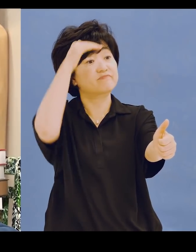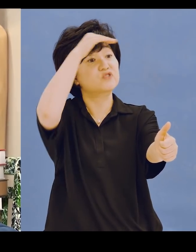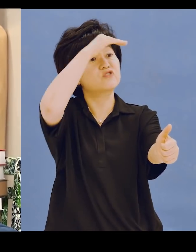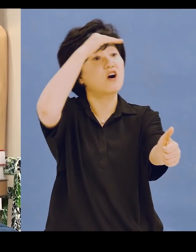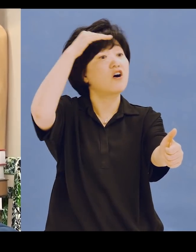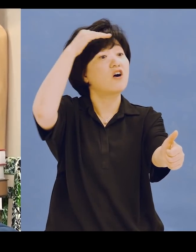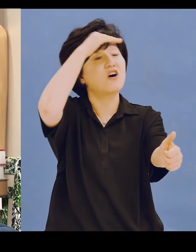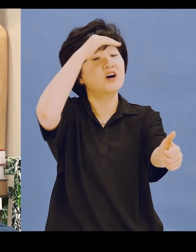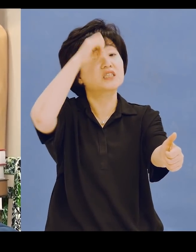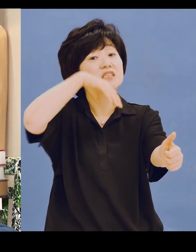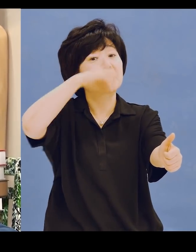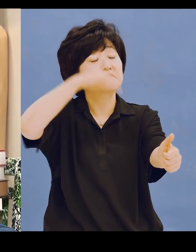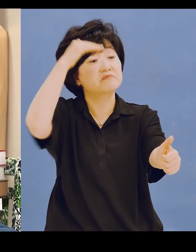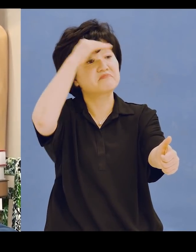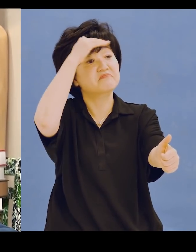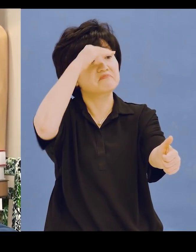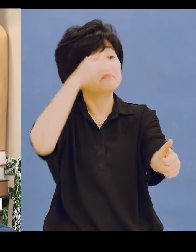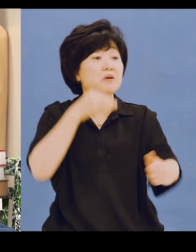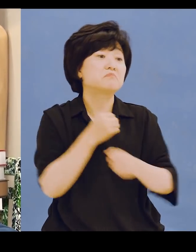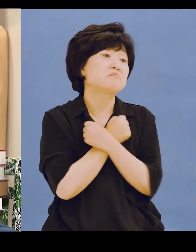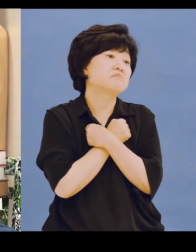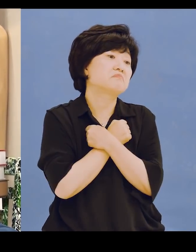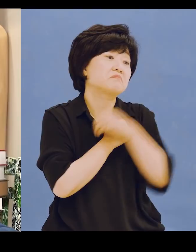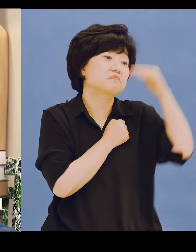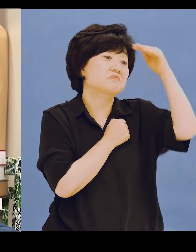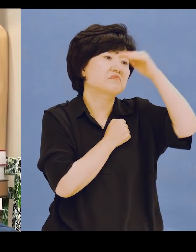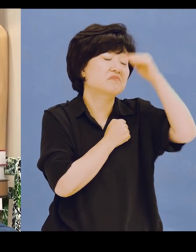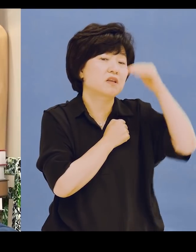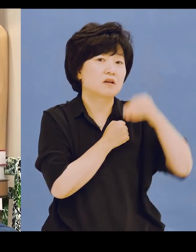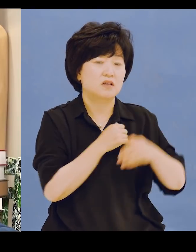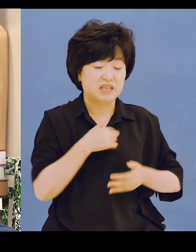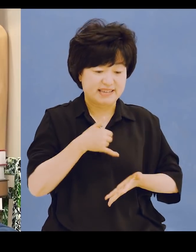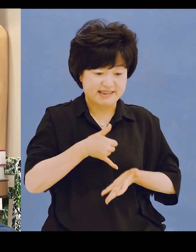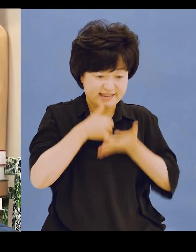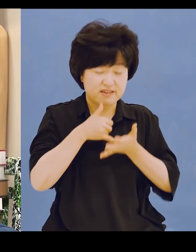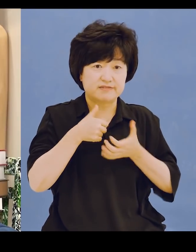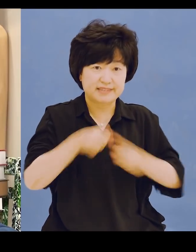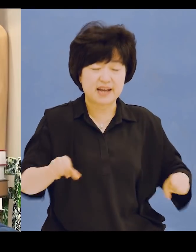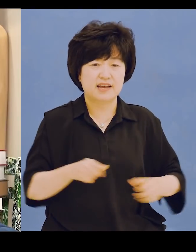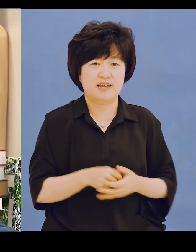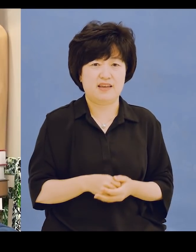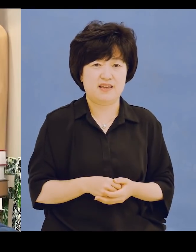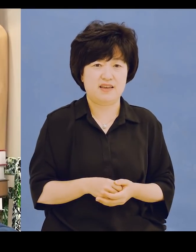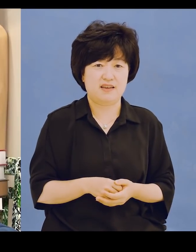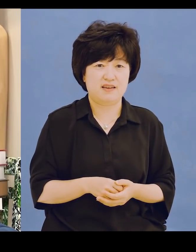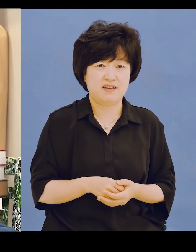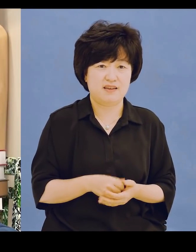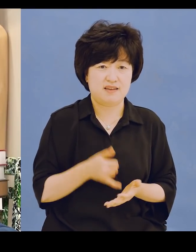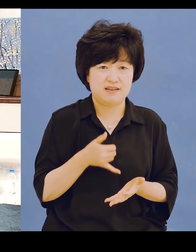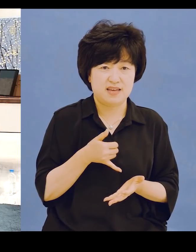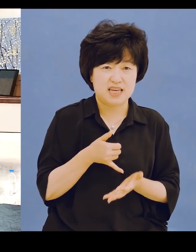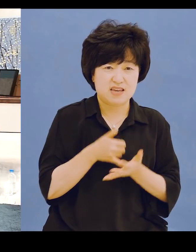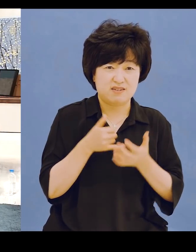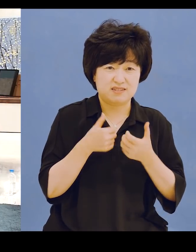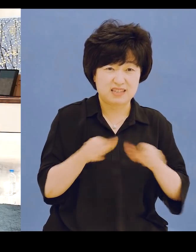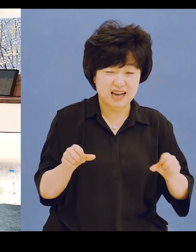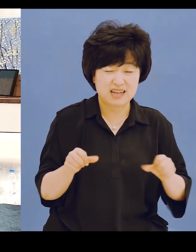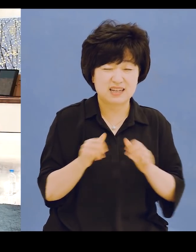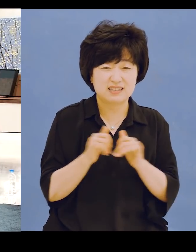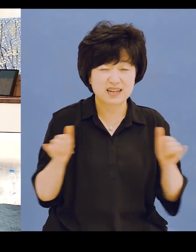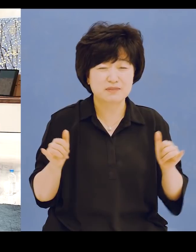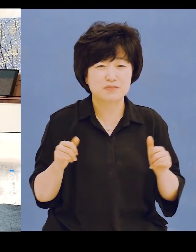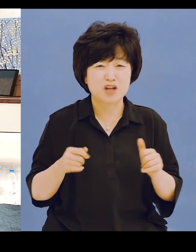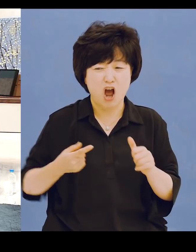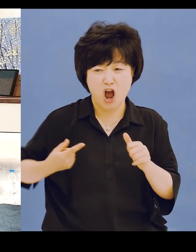뭐라 그래요? 심리학에서 인격 장애라고 말해요. 예, 그렇죠. 그런 사람들이 범죄를 하게 되면 뭐라 그래요? 뭐